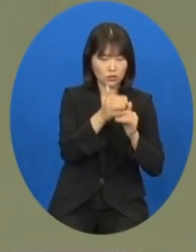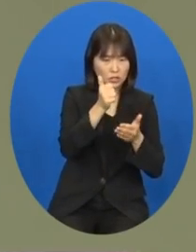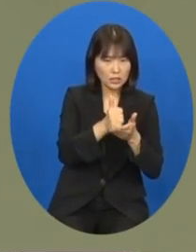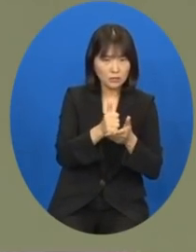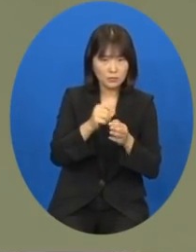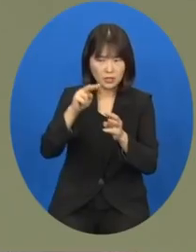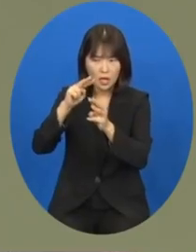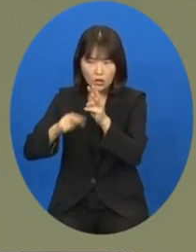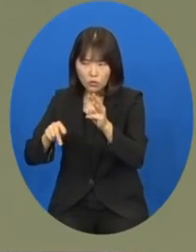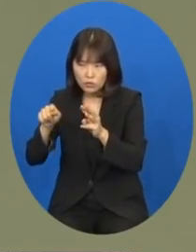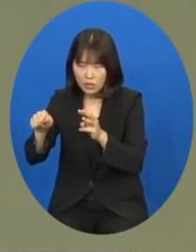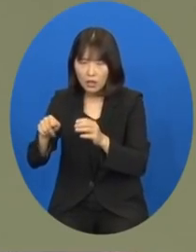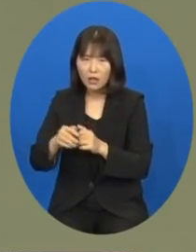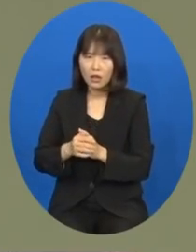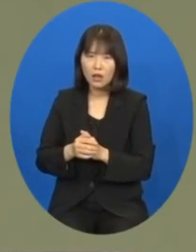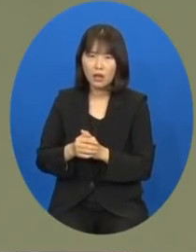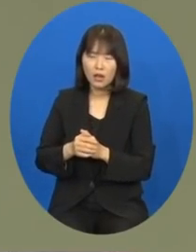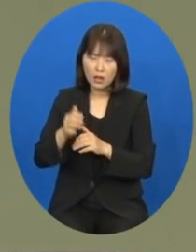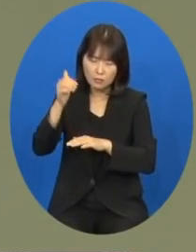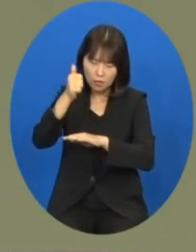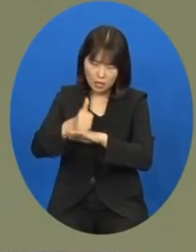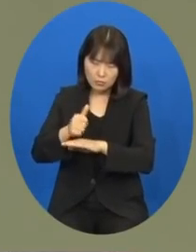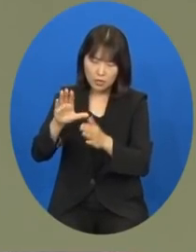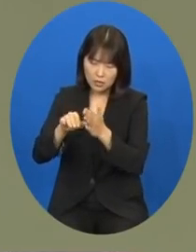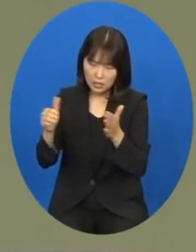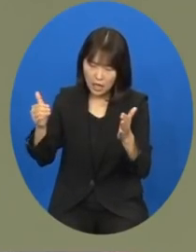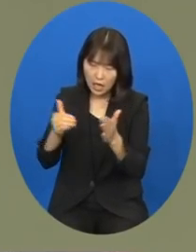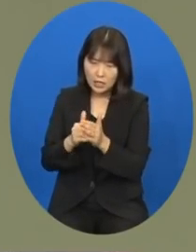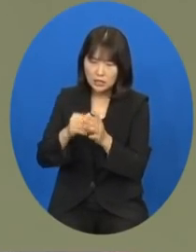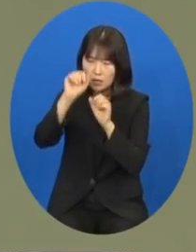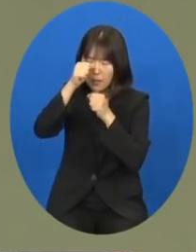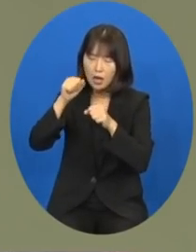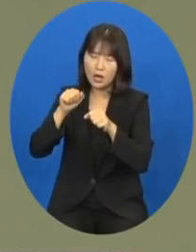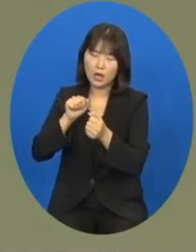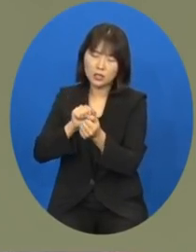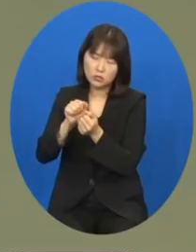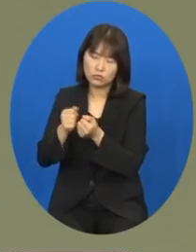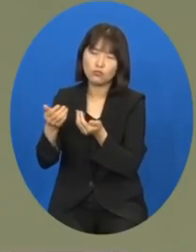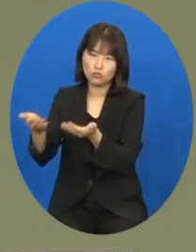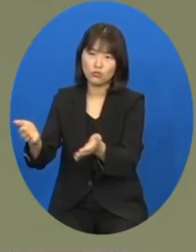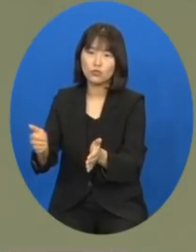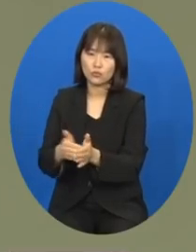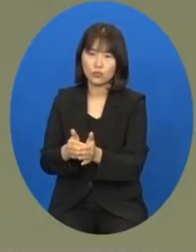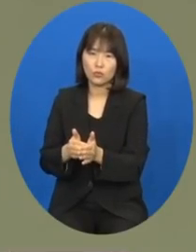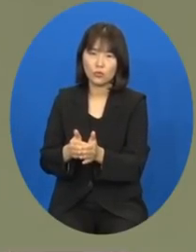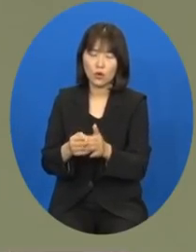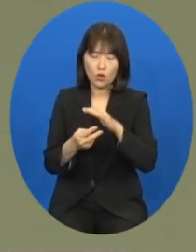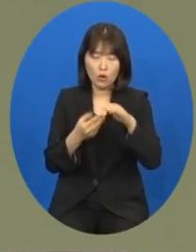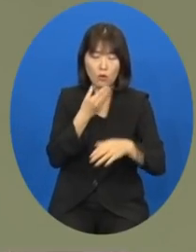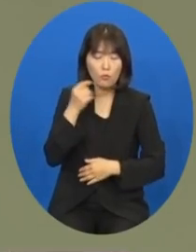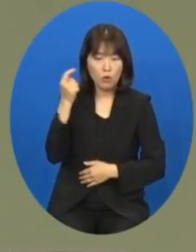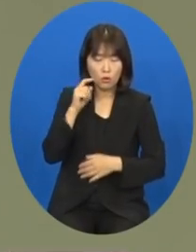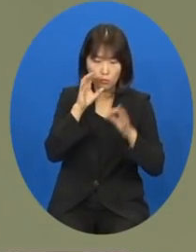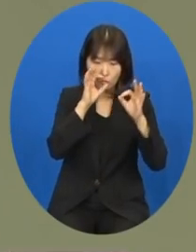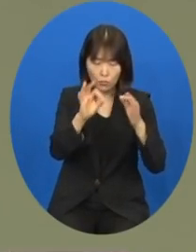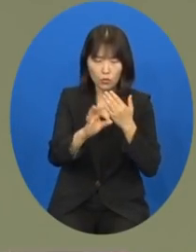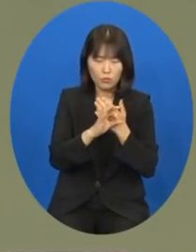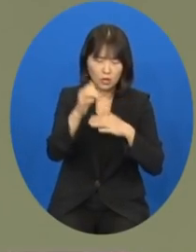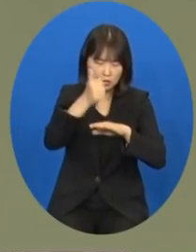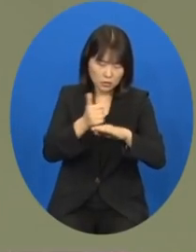마지막 순간까지 다를시 썼어요 요한복음에 의하면 끝까지 제자들을 사랑하셨다 그 얘기는